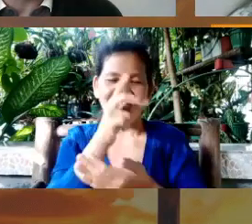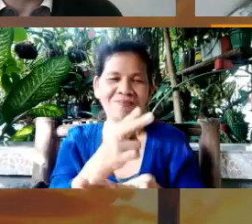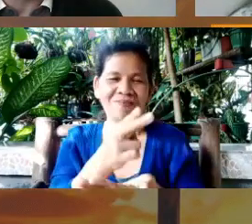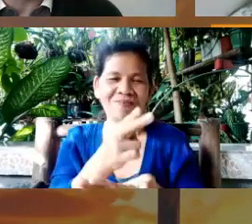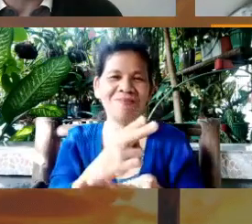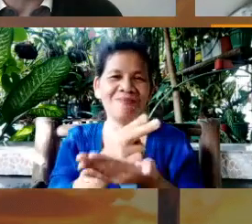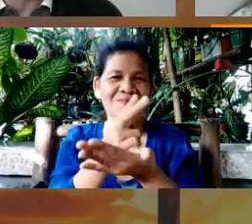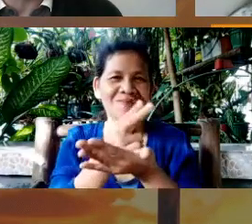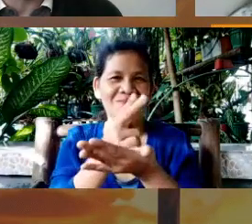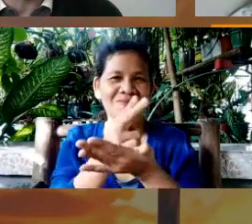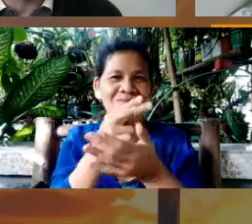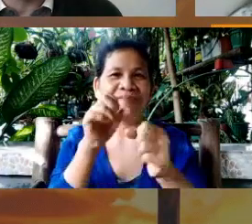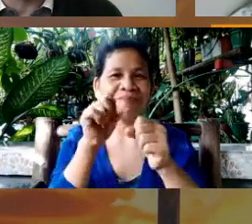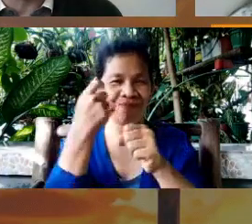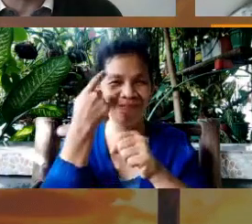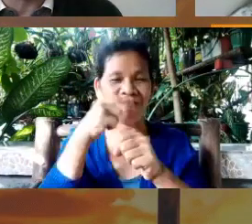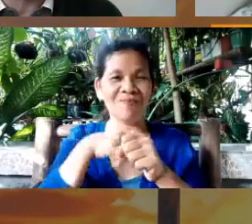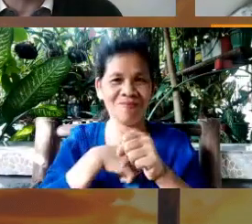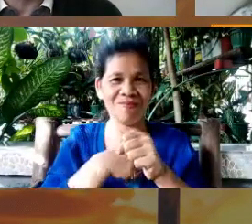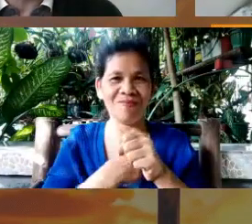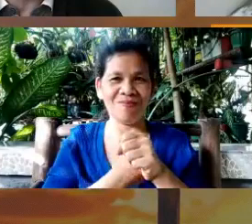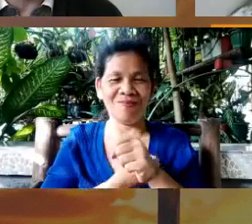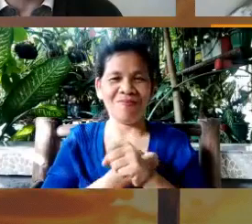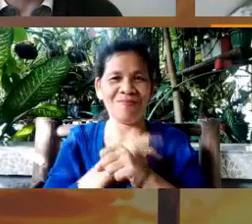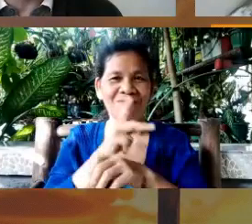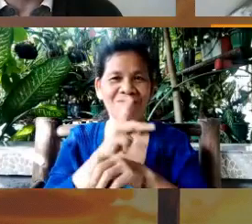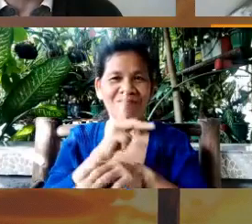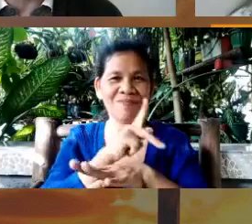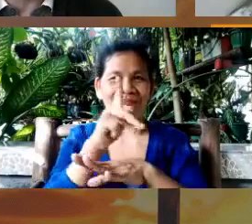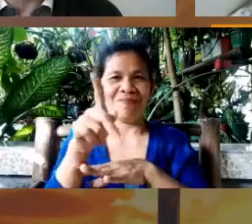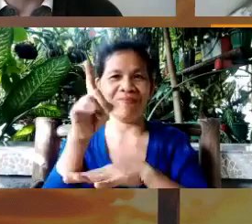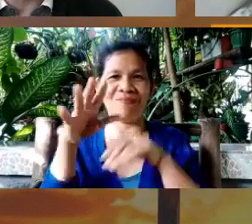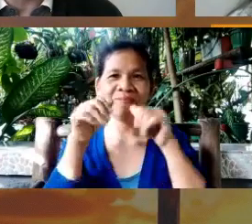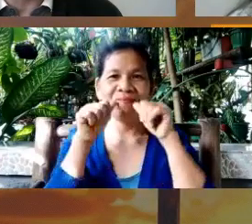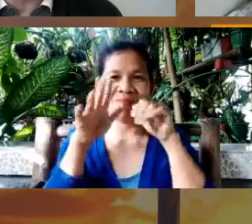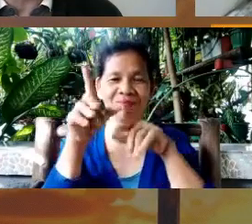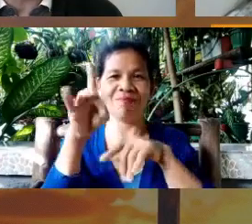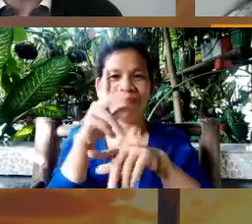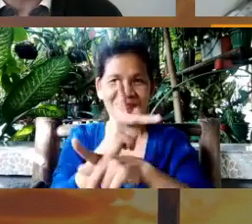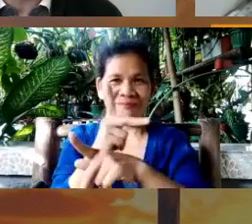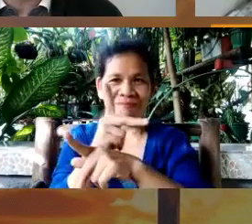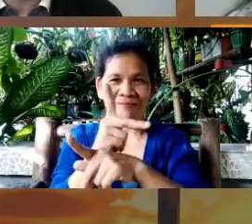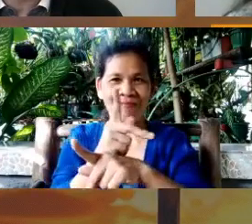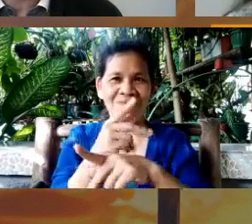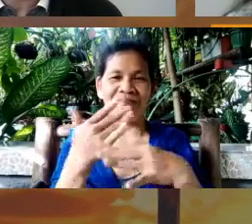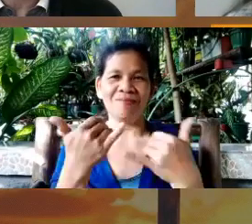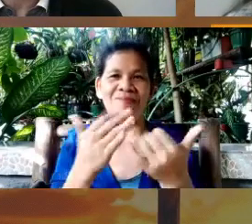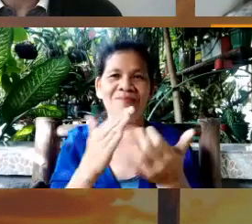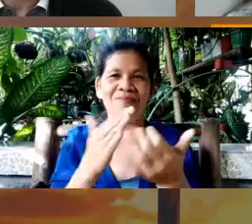tayo makapag-broadcast. God bless po mga kapatid. Ingatan tayo ng Panginoon sa buong maghapon.